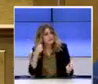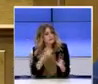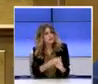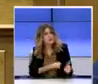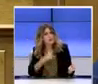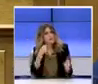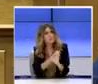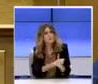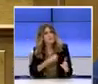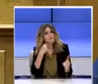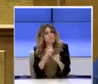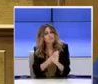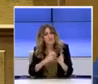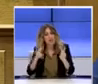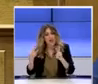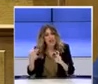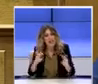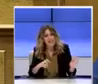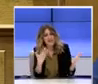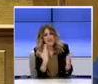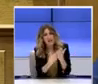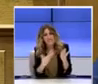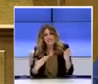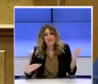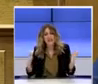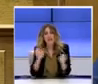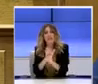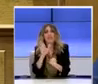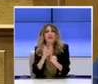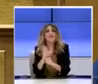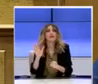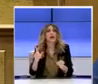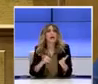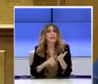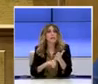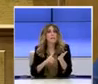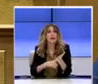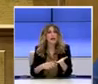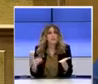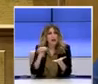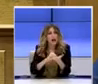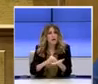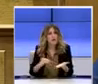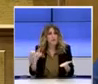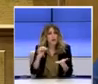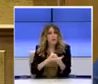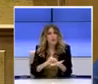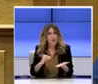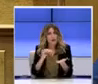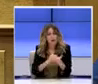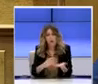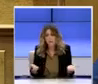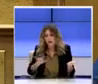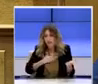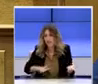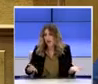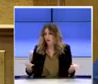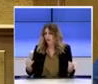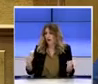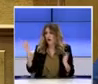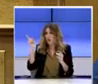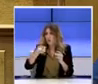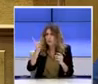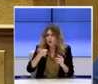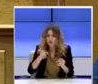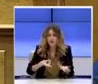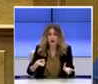Και όταν αποκαλύφθηκε το σκάνδαλο, ενώ τα στοιχεία που έχουν για να πάρουν αποφάσεις, η